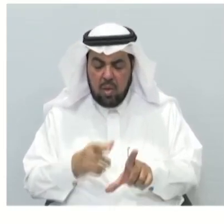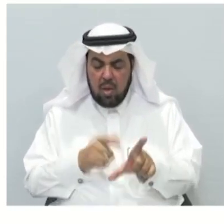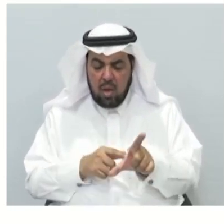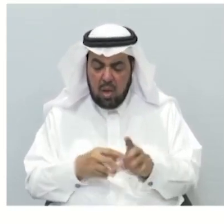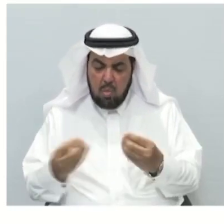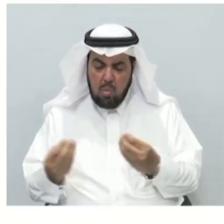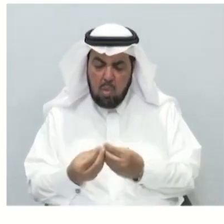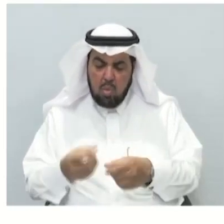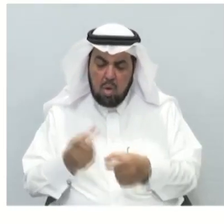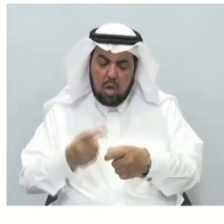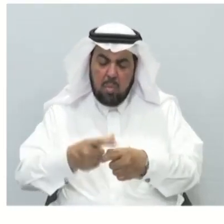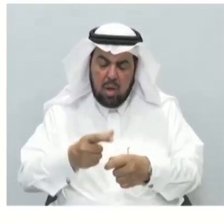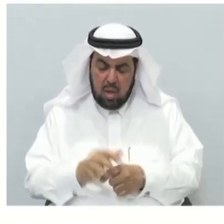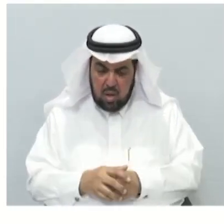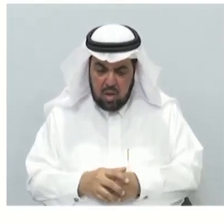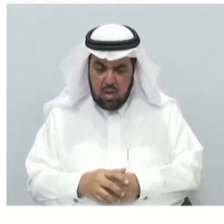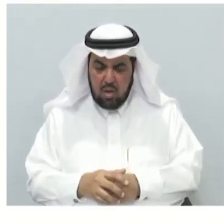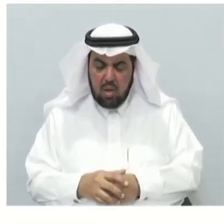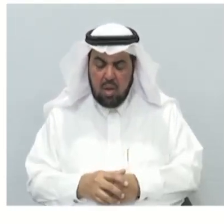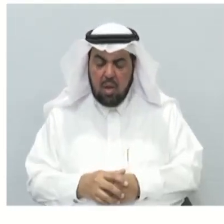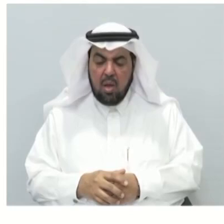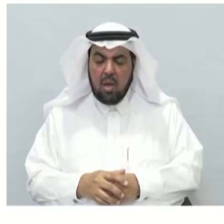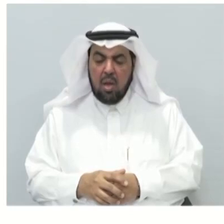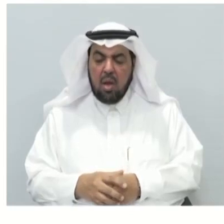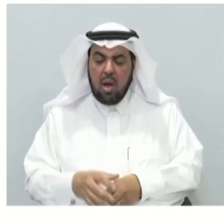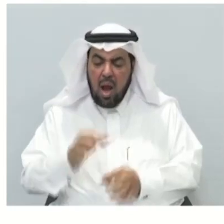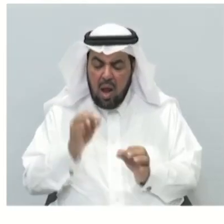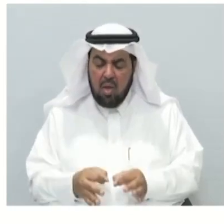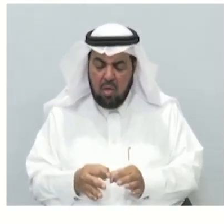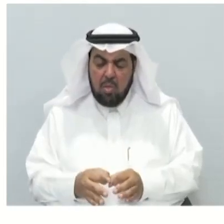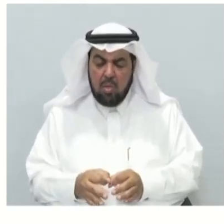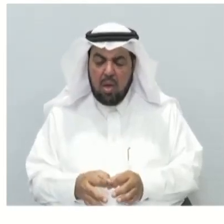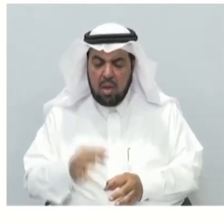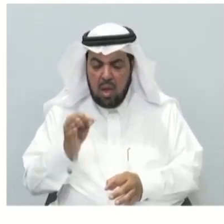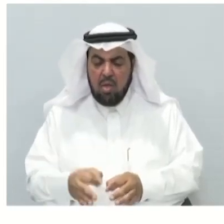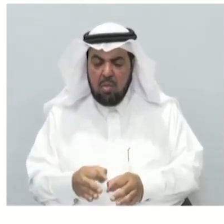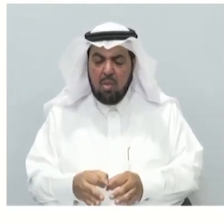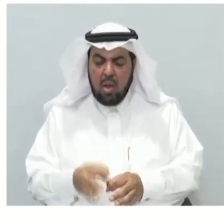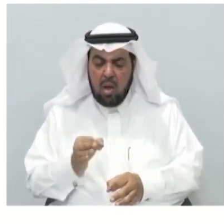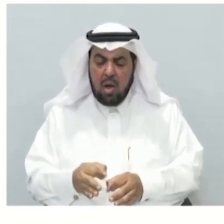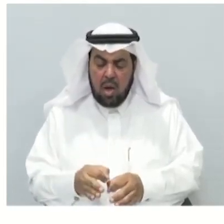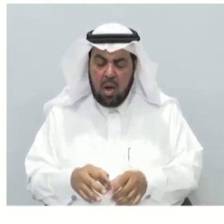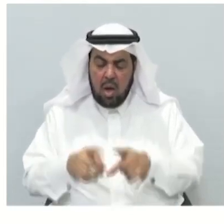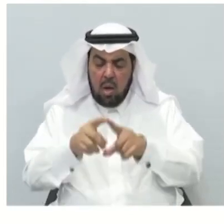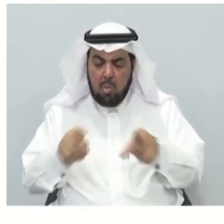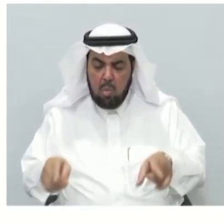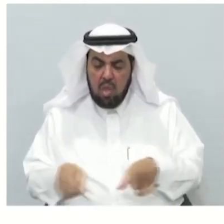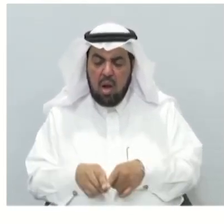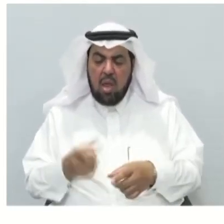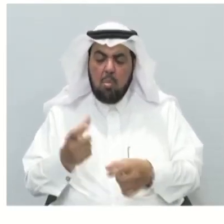متطابقتين وفي عندك السؤال يقوللك اثبت اوول مطلوب هو اثبات ان المثلثين